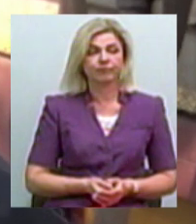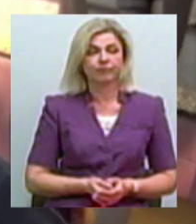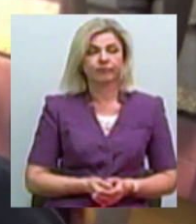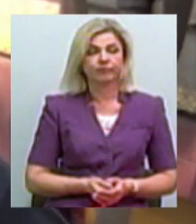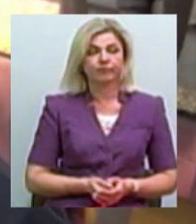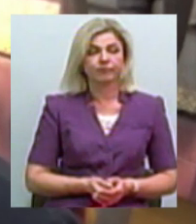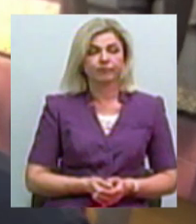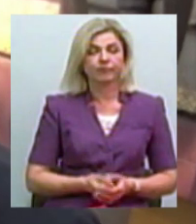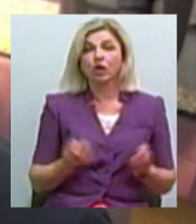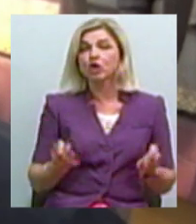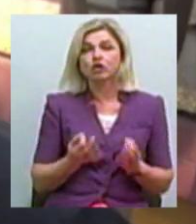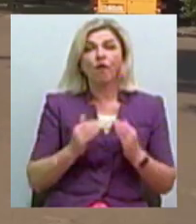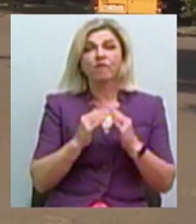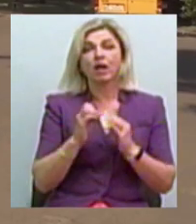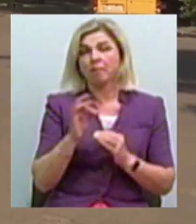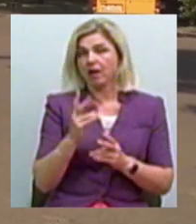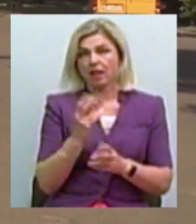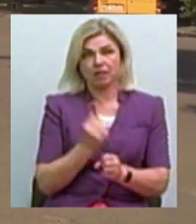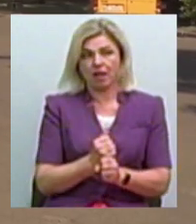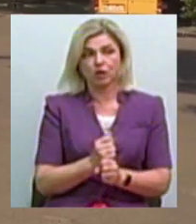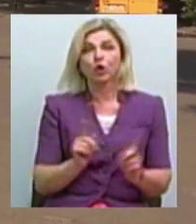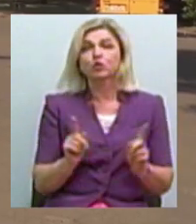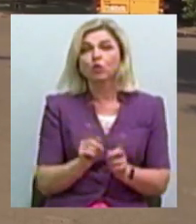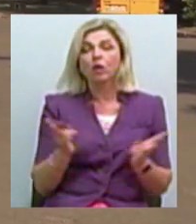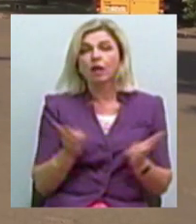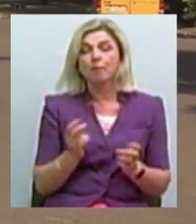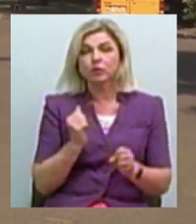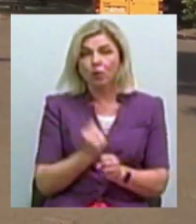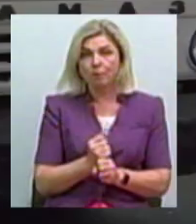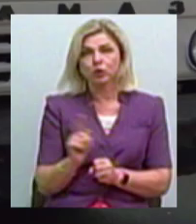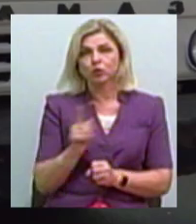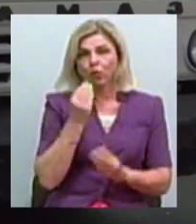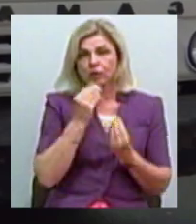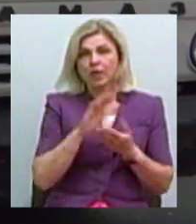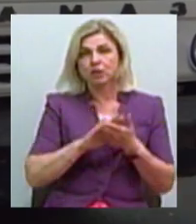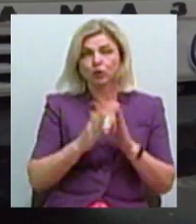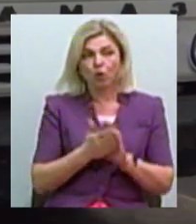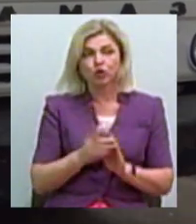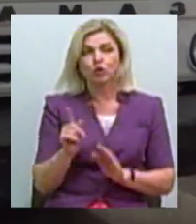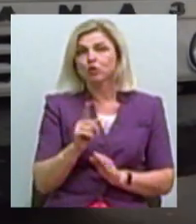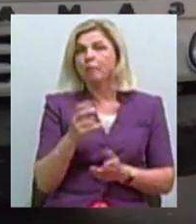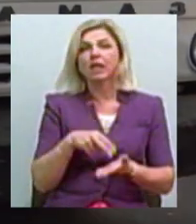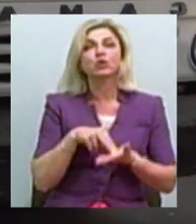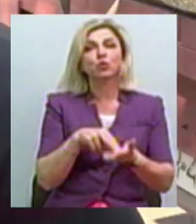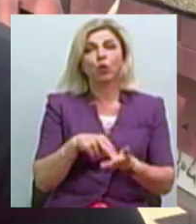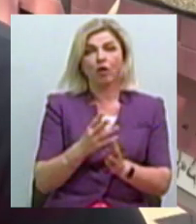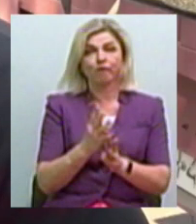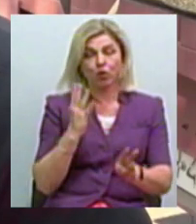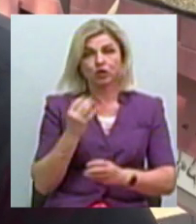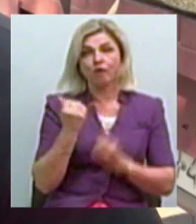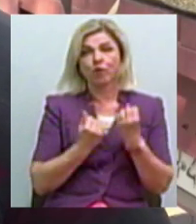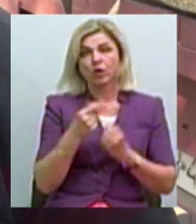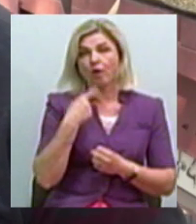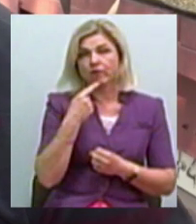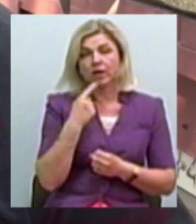той фермер. Його загрузить і все. Що треба зробити, аби покращити ситуацію, зокрема, щоб не простоювати в чергах, водії